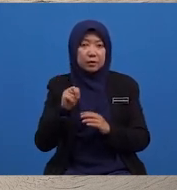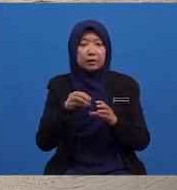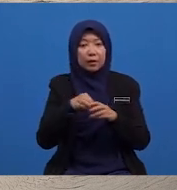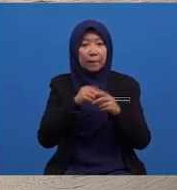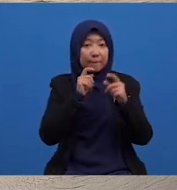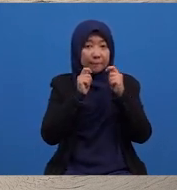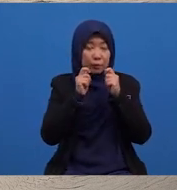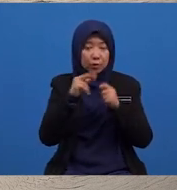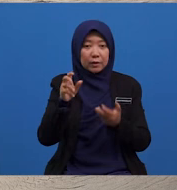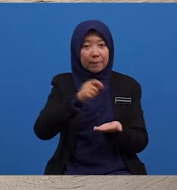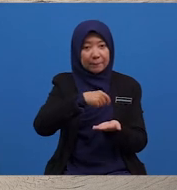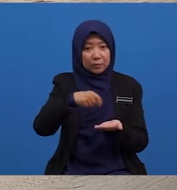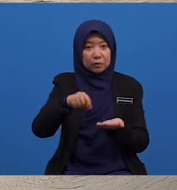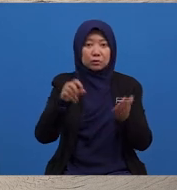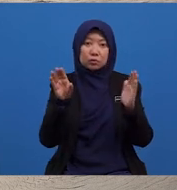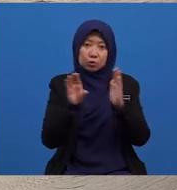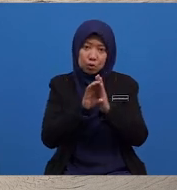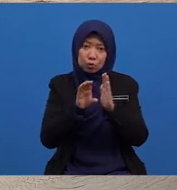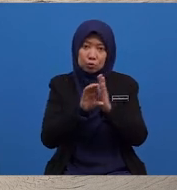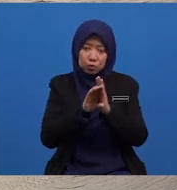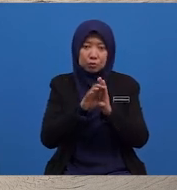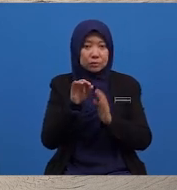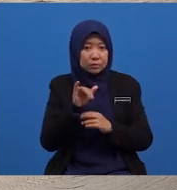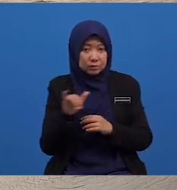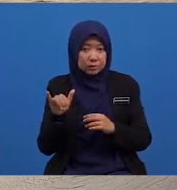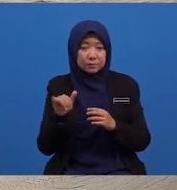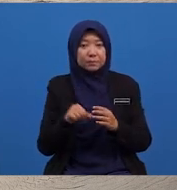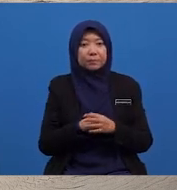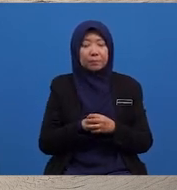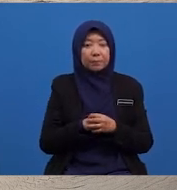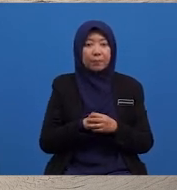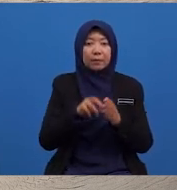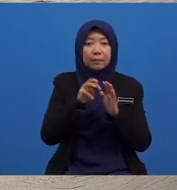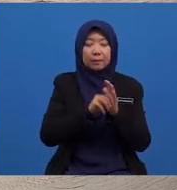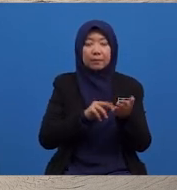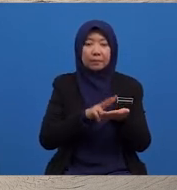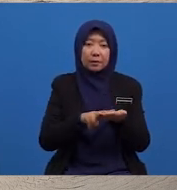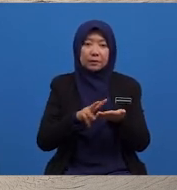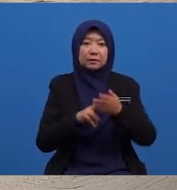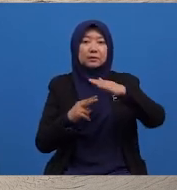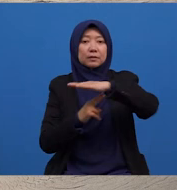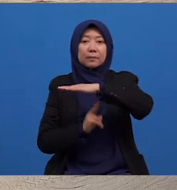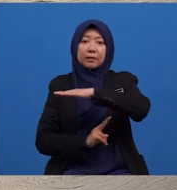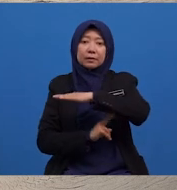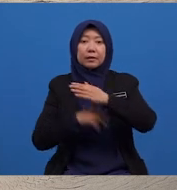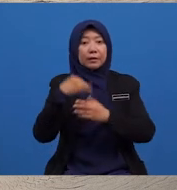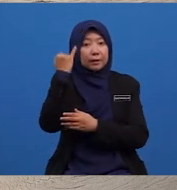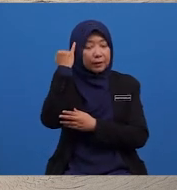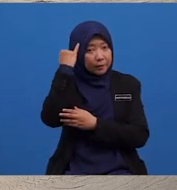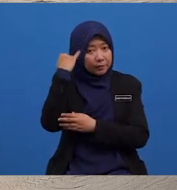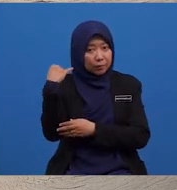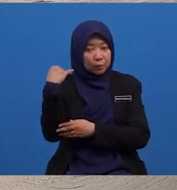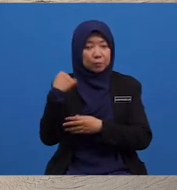penulisan. Contoh kata-kata hikmat, 1. Membaca jambatan ilmu. Maksud